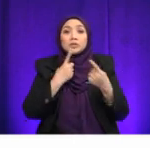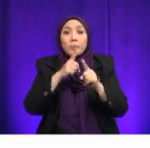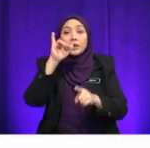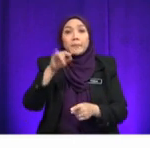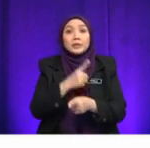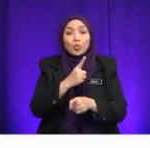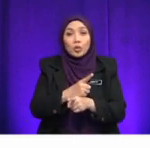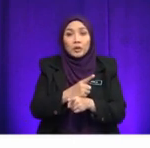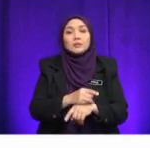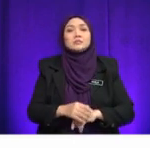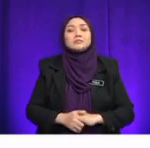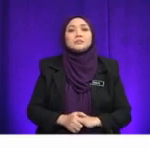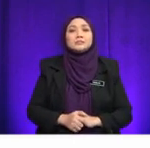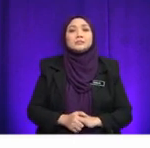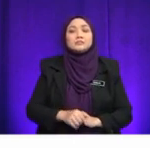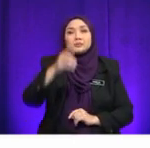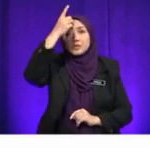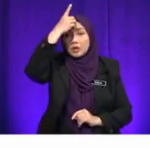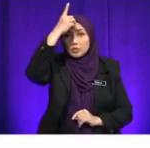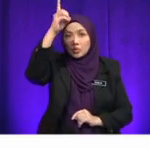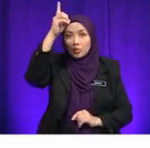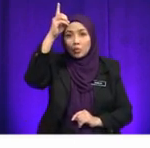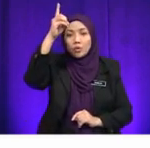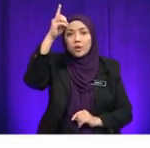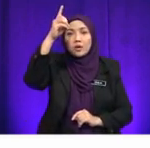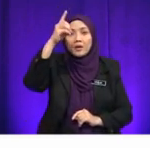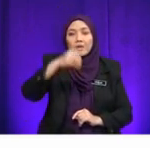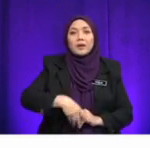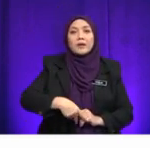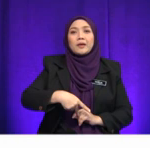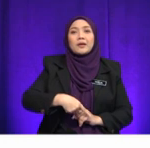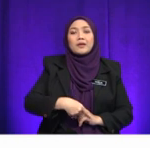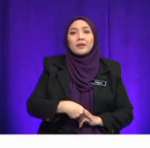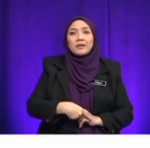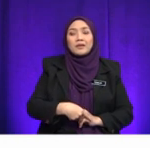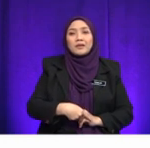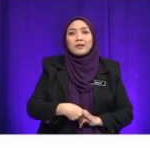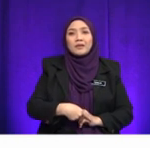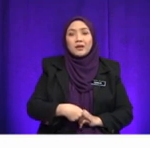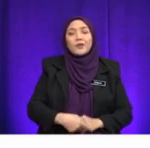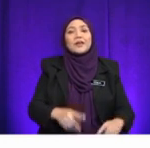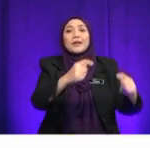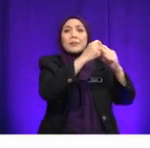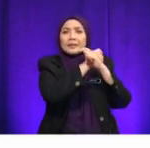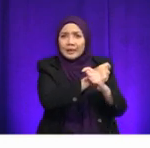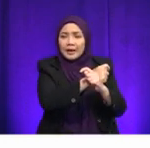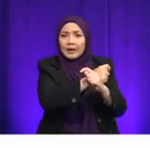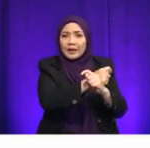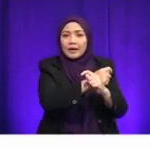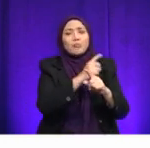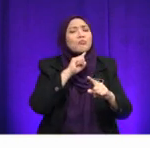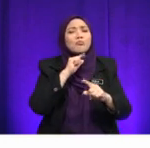kalau yang betul Datuk datupat tinggi Abang Haji Abdullah beliau menyimpang penyerahan